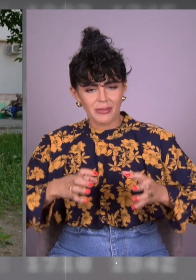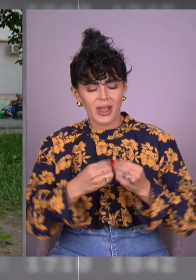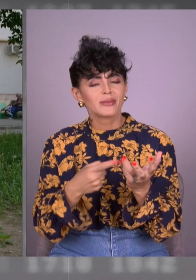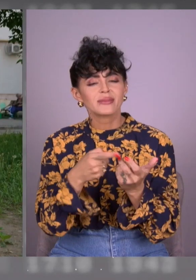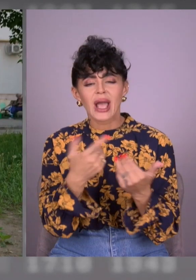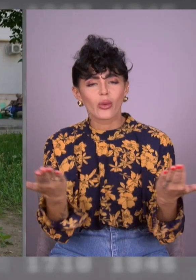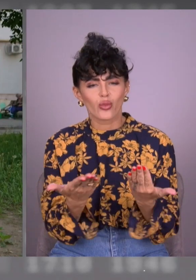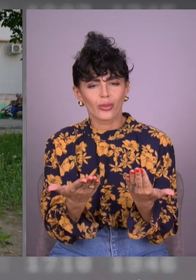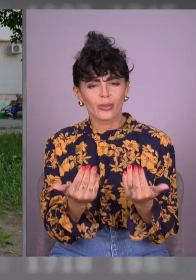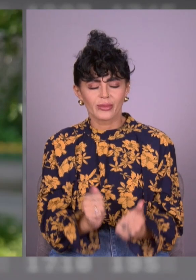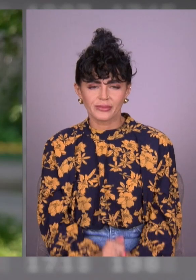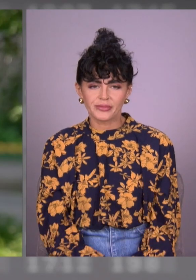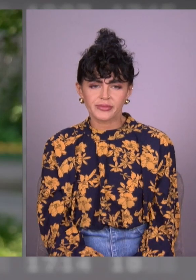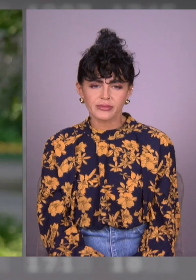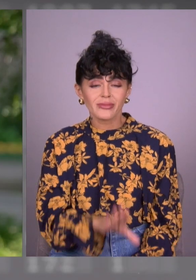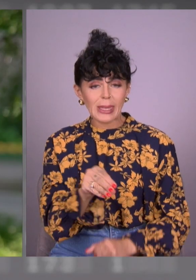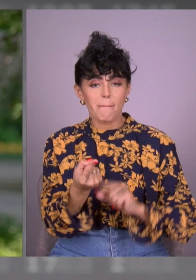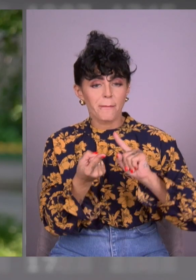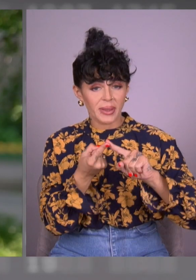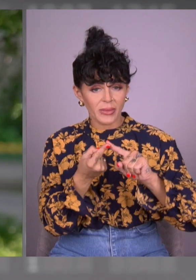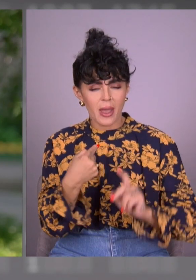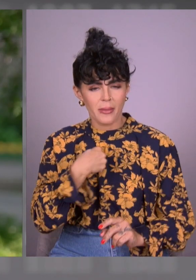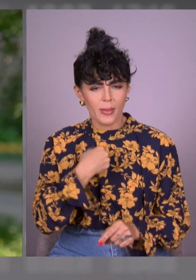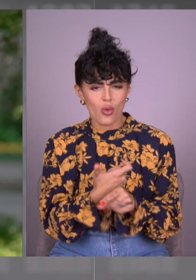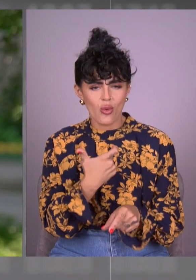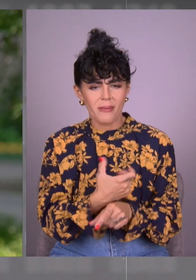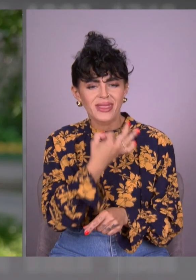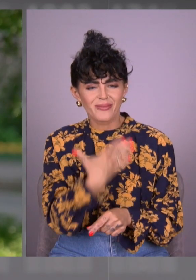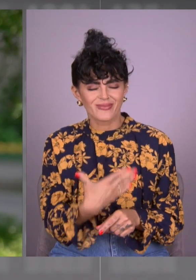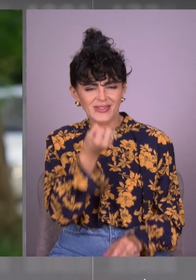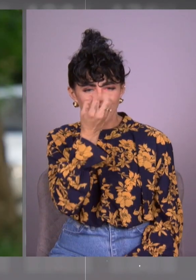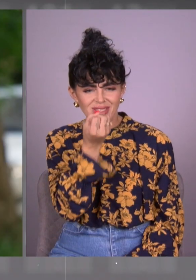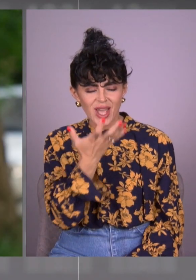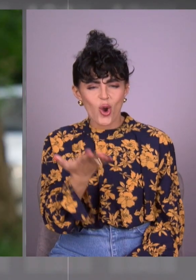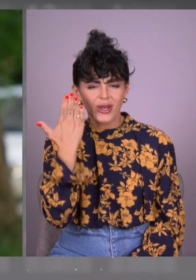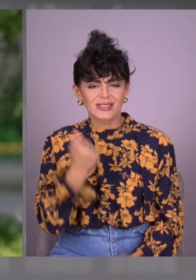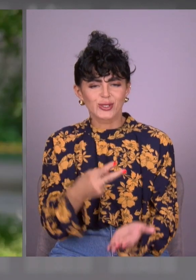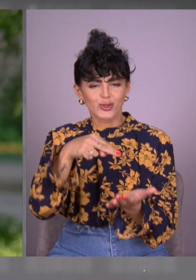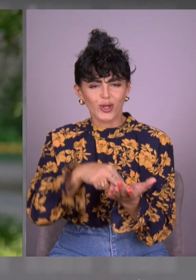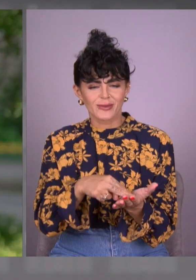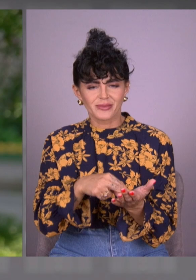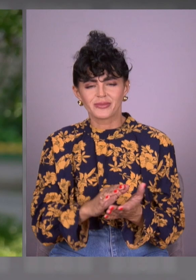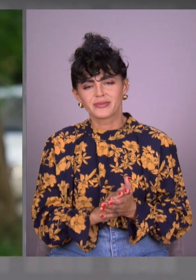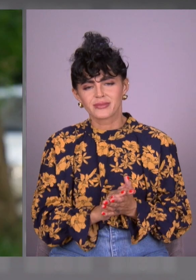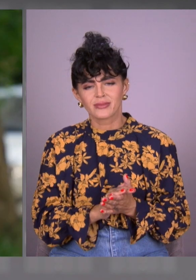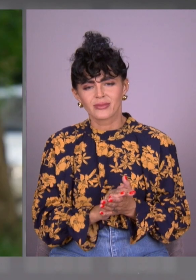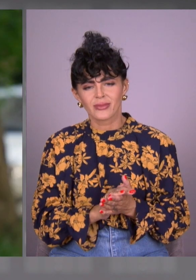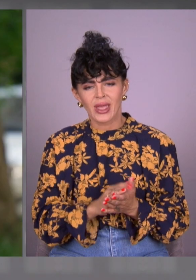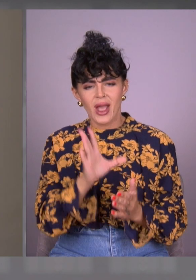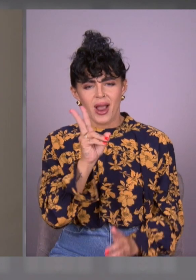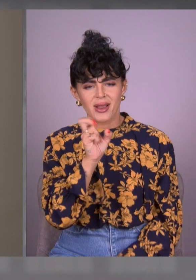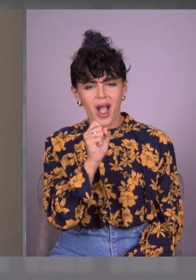натяки? Ну, по-перше, мені більше подобаються квіти, які можуть стояти як на дошці. Для мене це